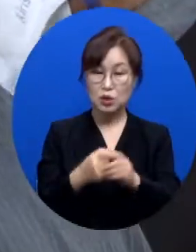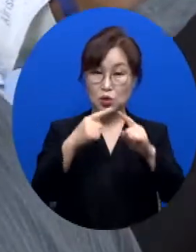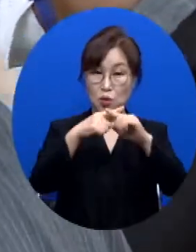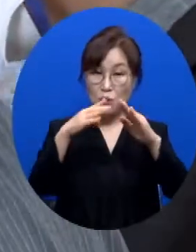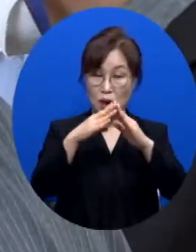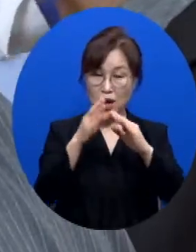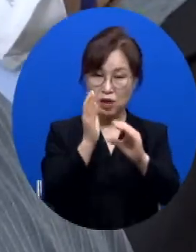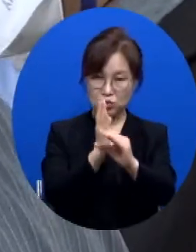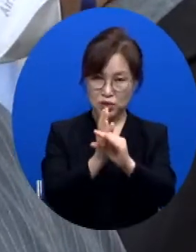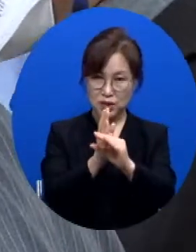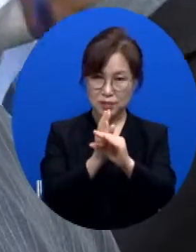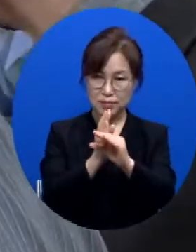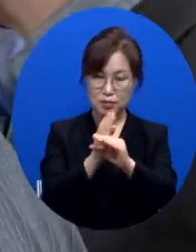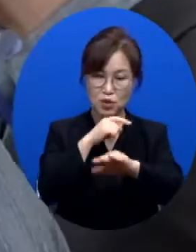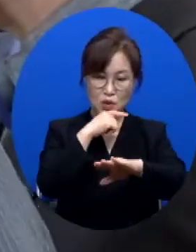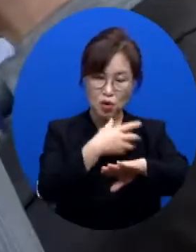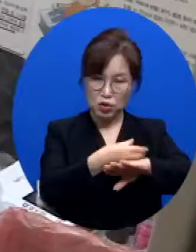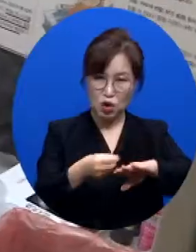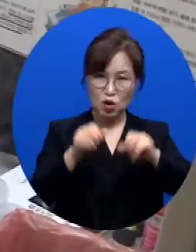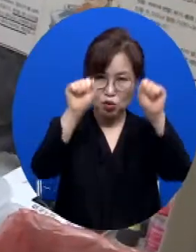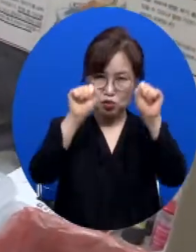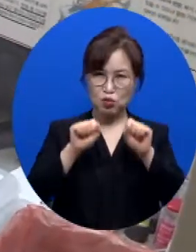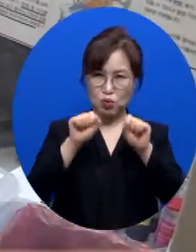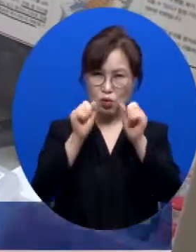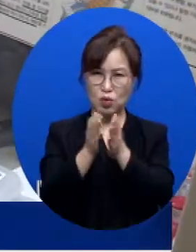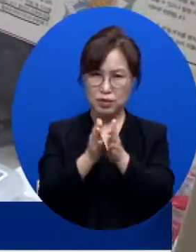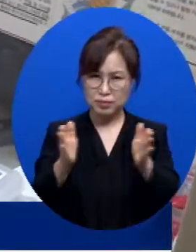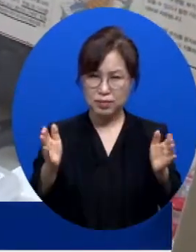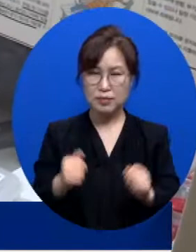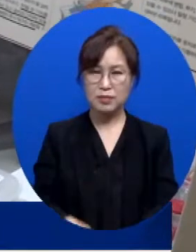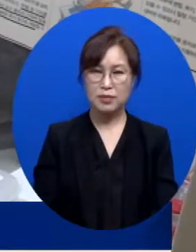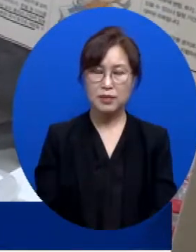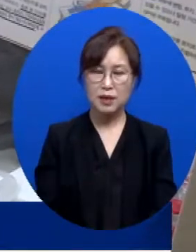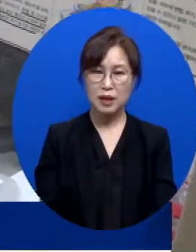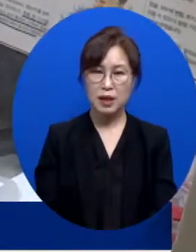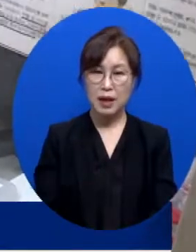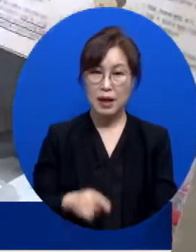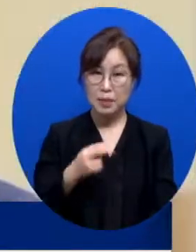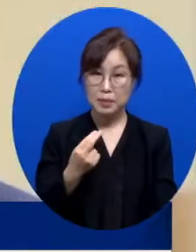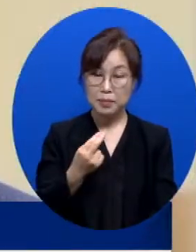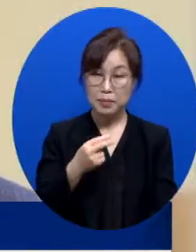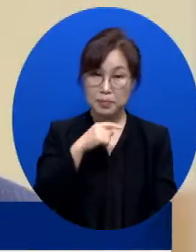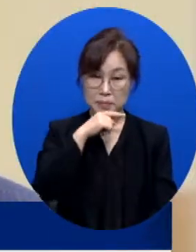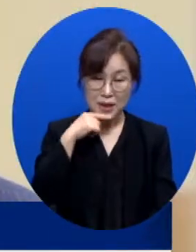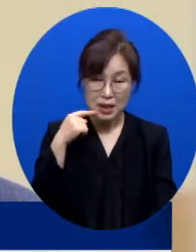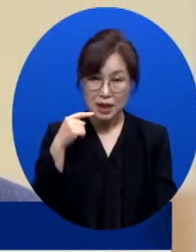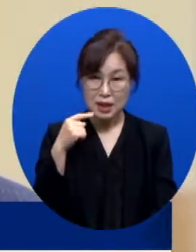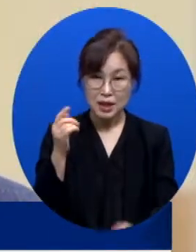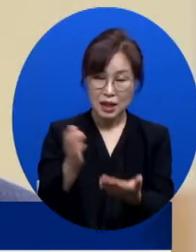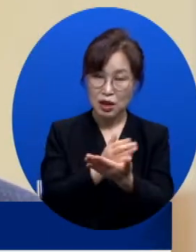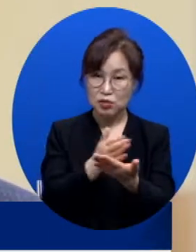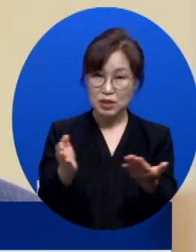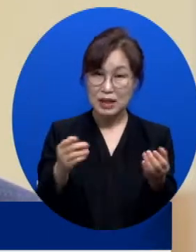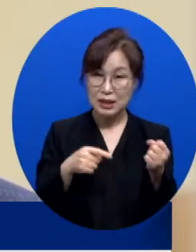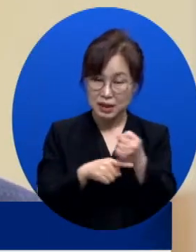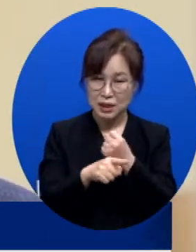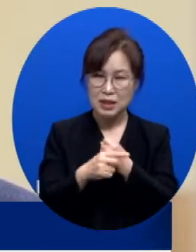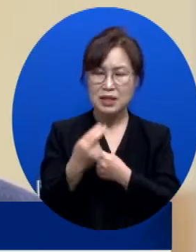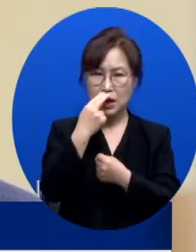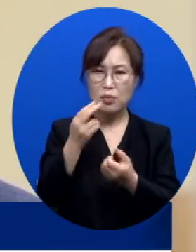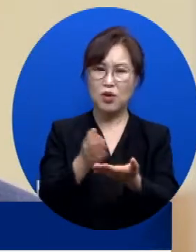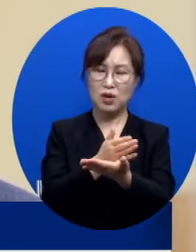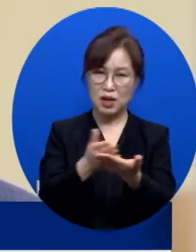대규모 헌혈 운동을 진행한 바 있습니다. 피를 나눈다는 것은 생명을 나누는 일입니다. 헌혈을